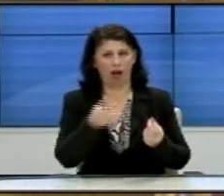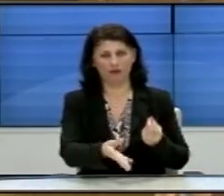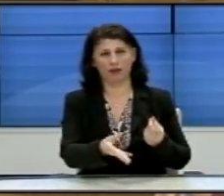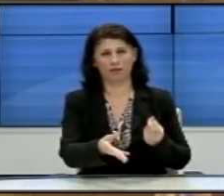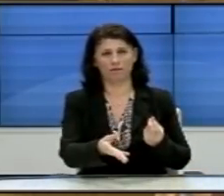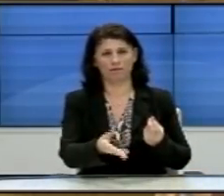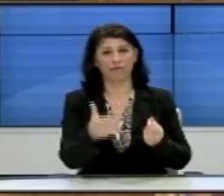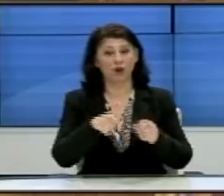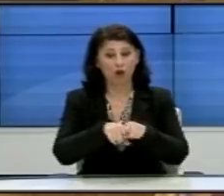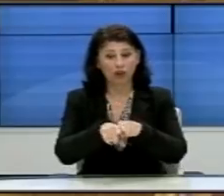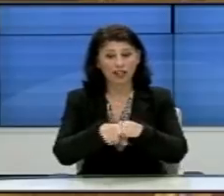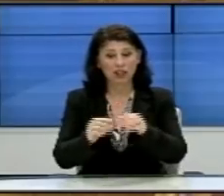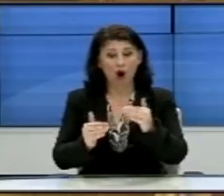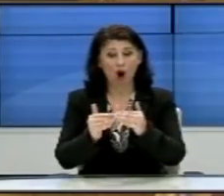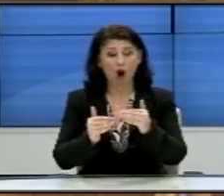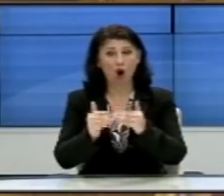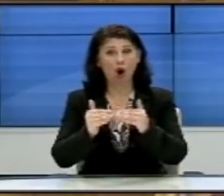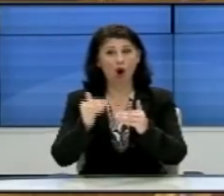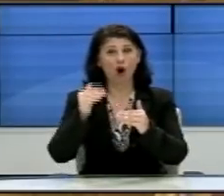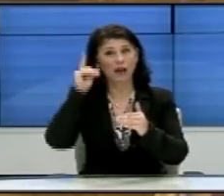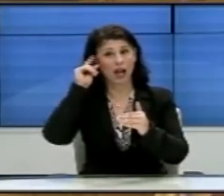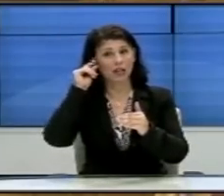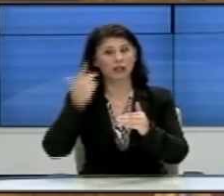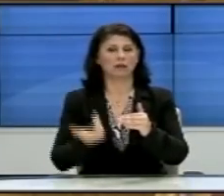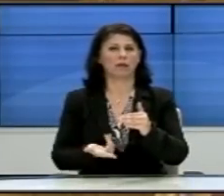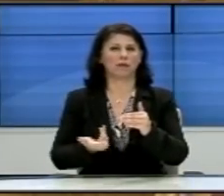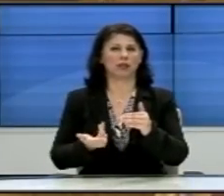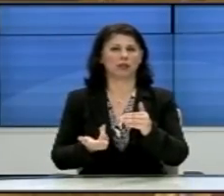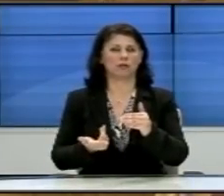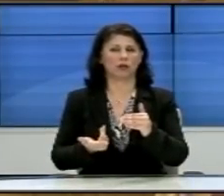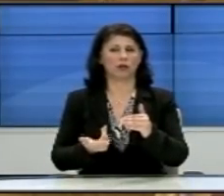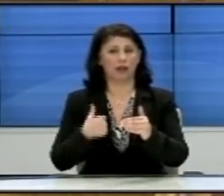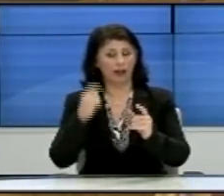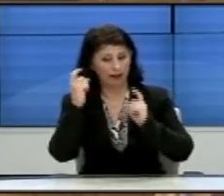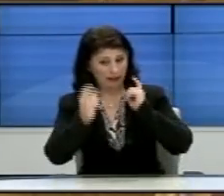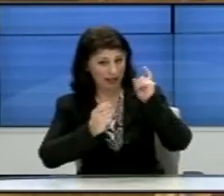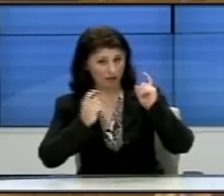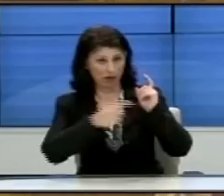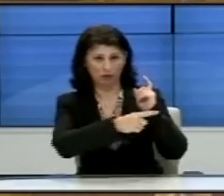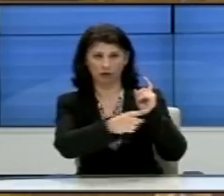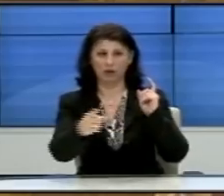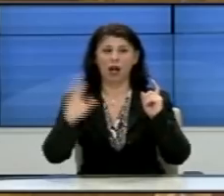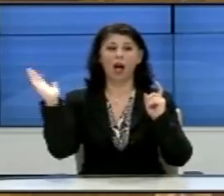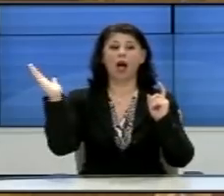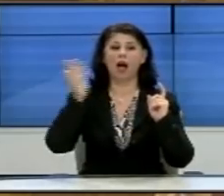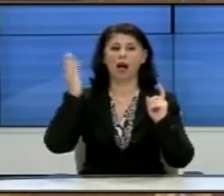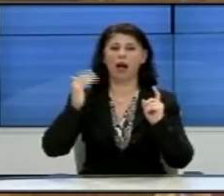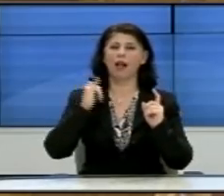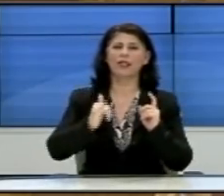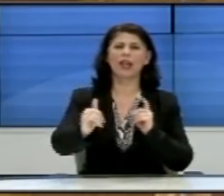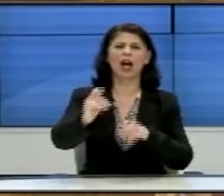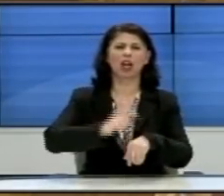των ορίων της φοίτησης. Έχετε αναρωτηθεί ποτέ αν όντως διαχρονικά